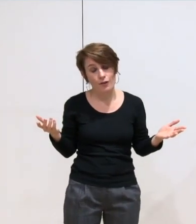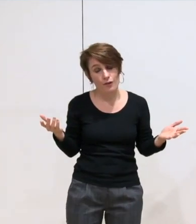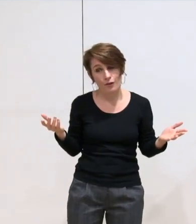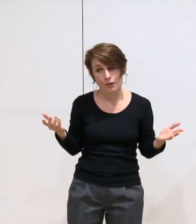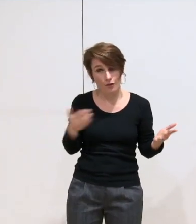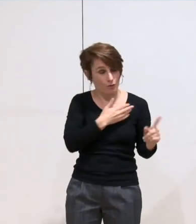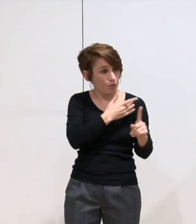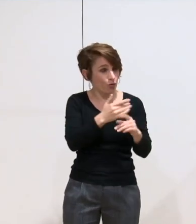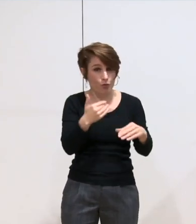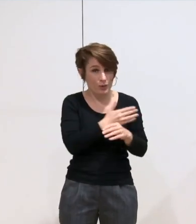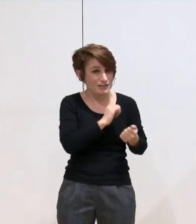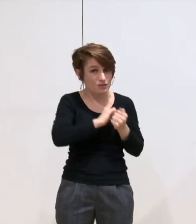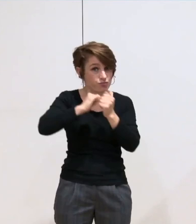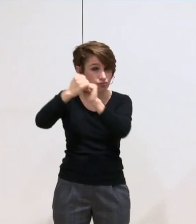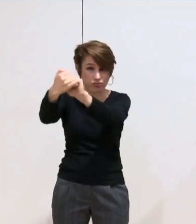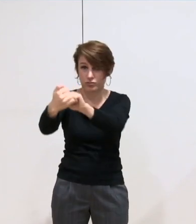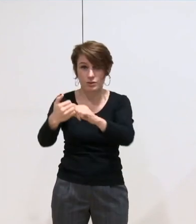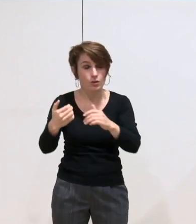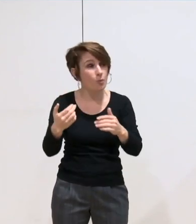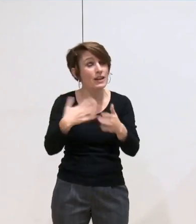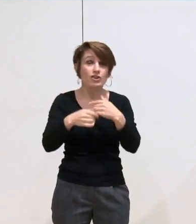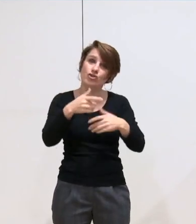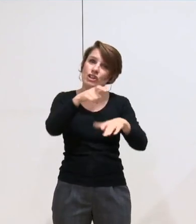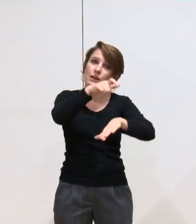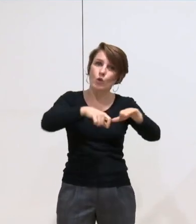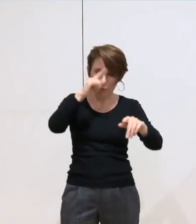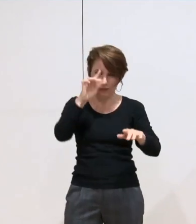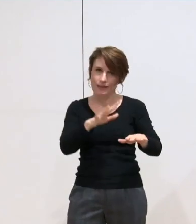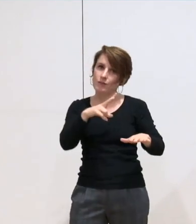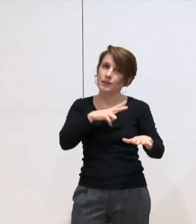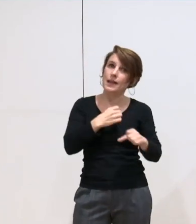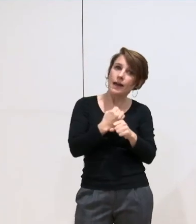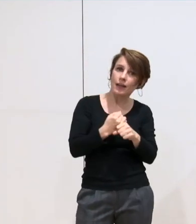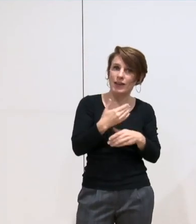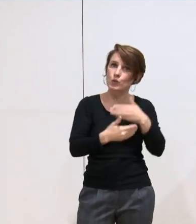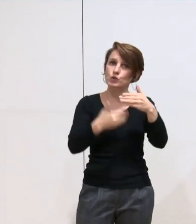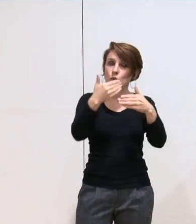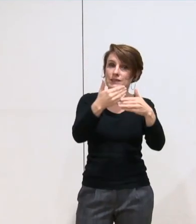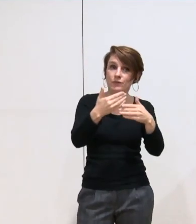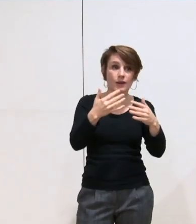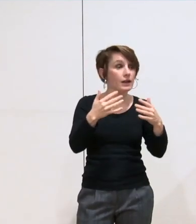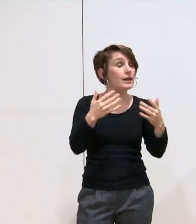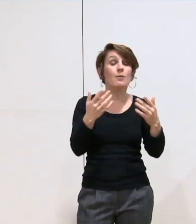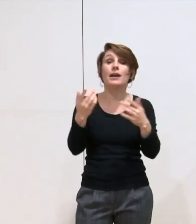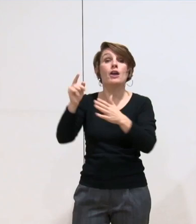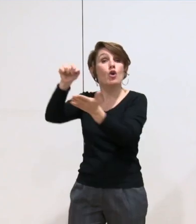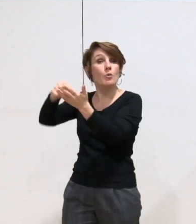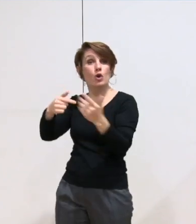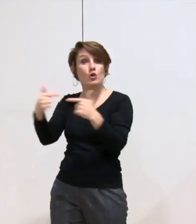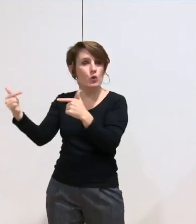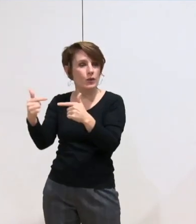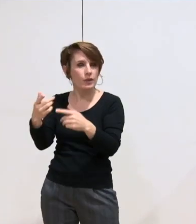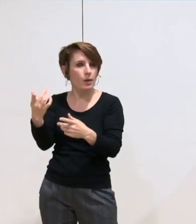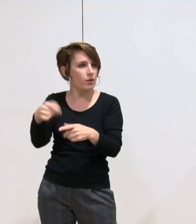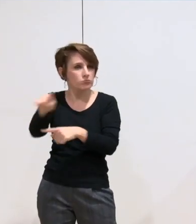au vu de certains changements, c'est-à-dire dans le comité d'avis, on a un travail constructif et puis effectivement sur les lieux de débat, on dit exactement l'inverse que l'on a pu dire dans le comité